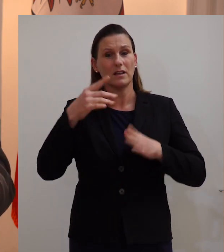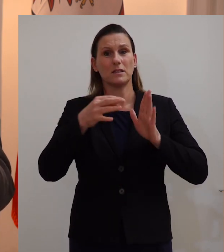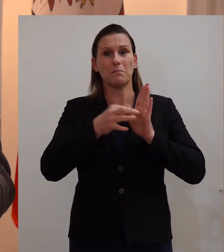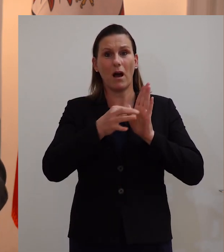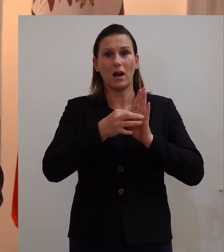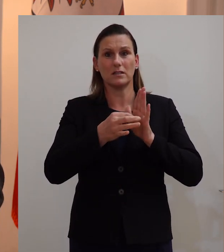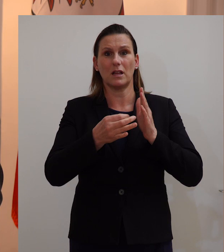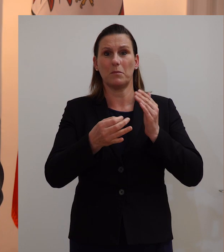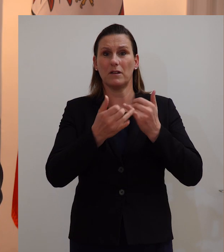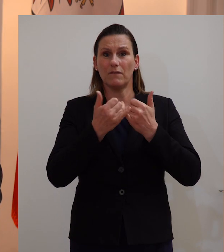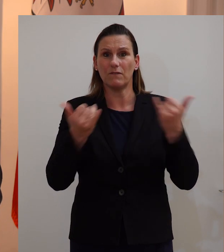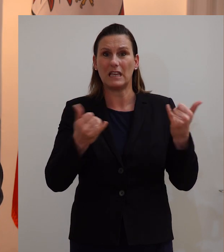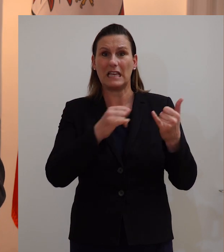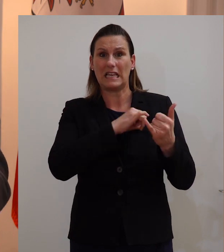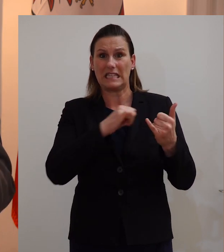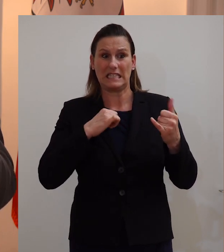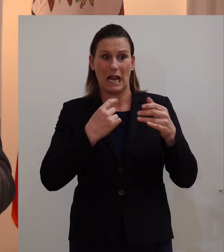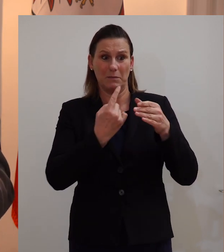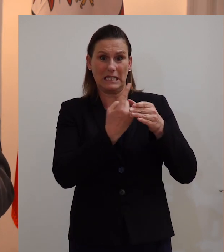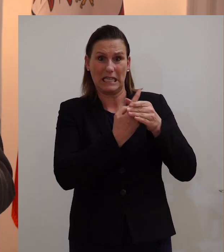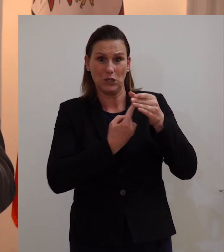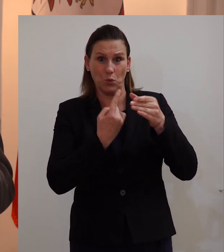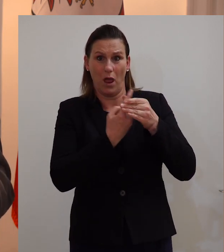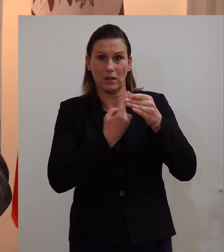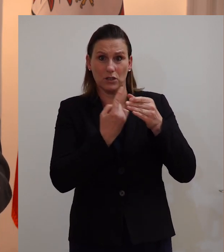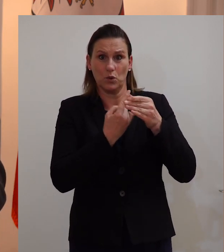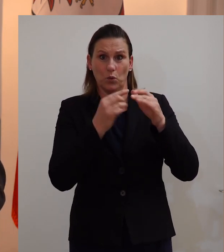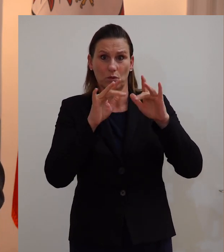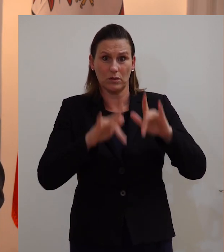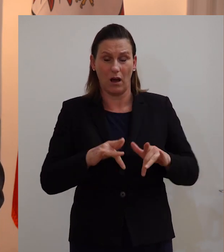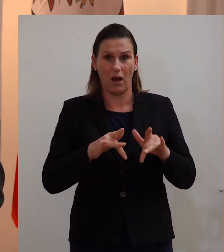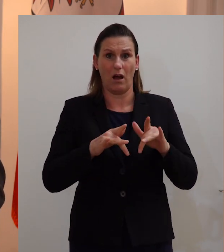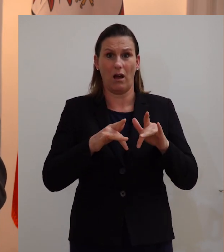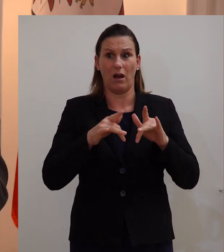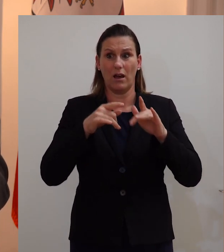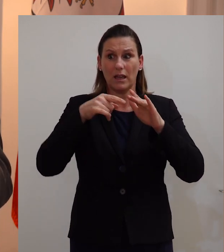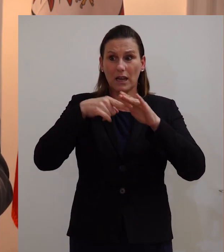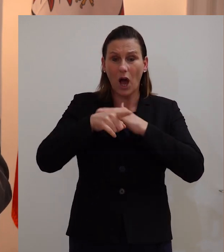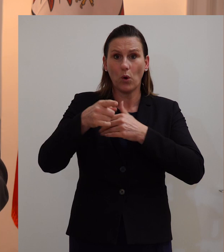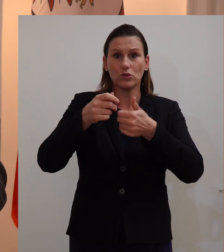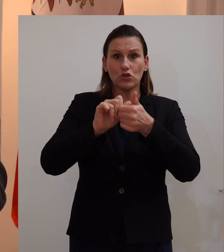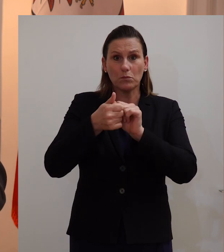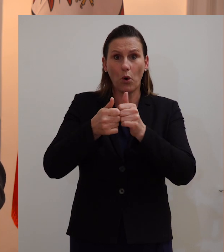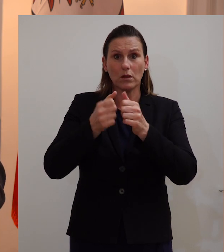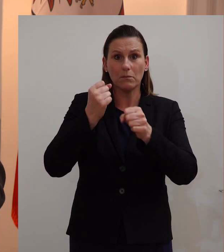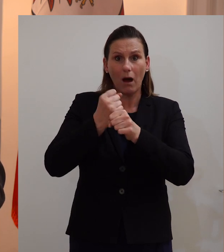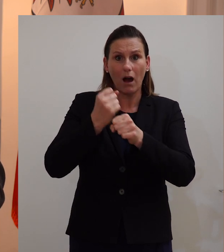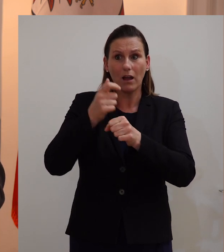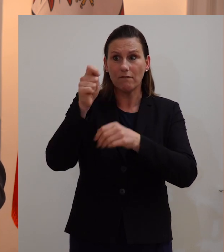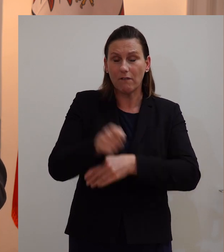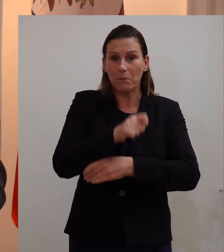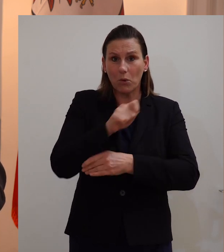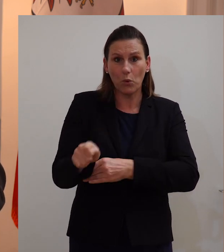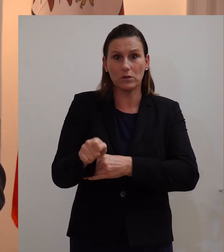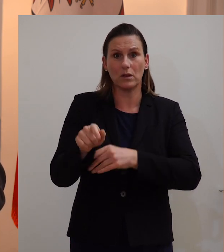die Selbstisolation Tirols, die Untersagung von Sport im Freien und die Einschränkung der